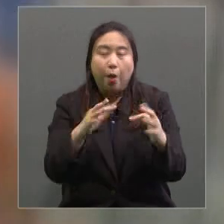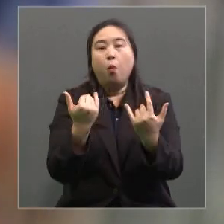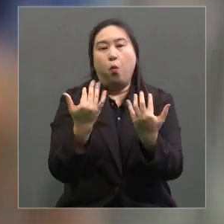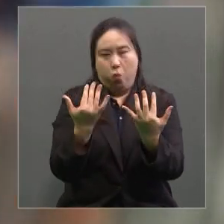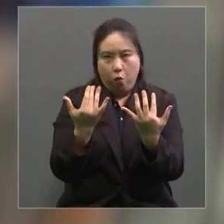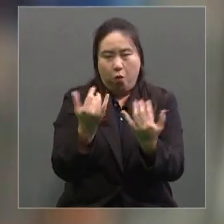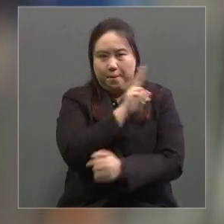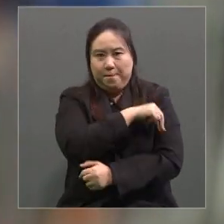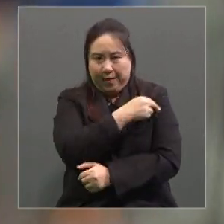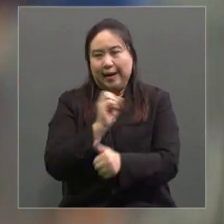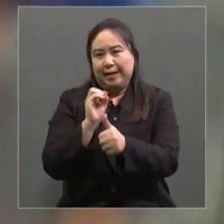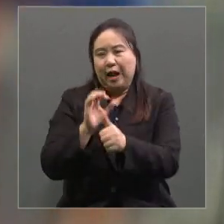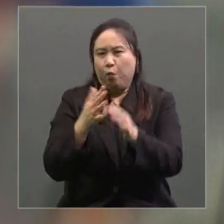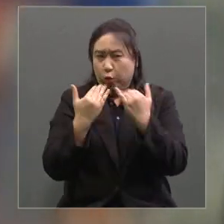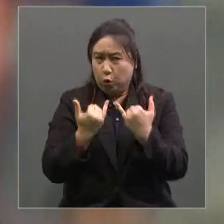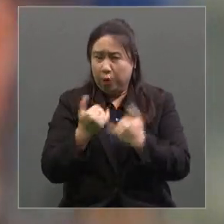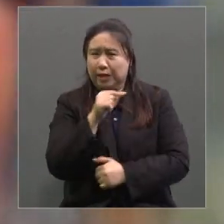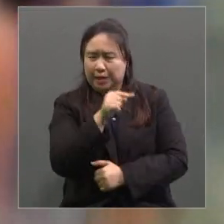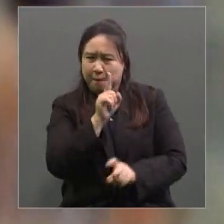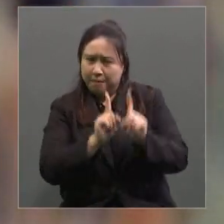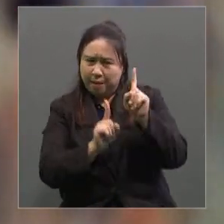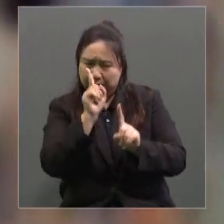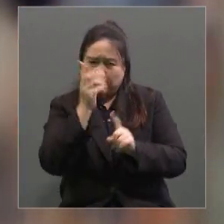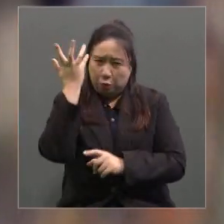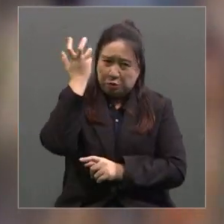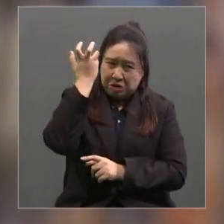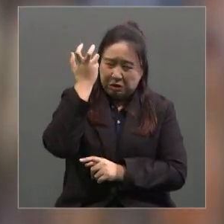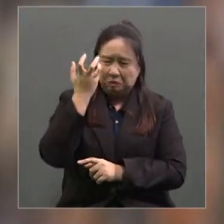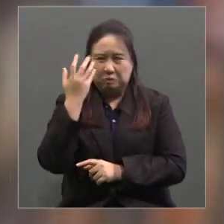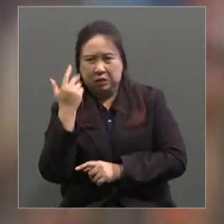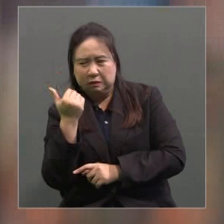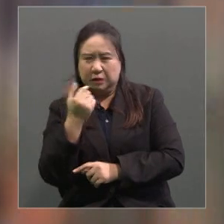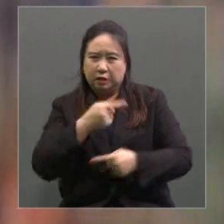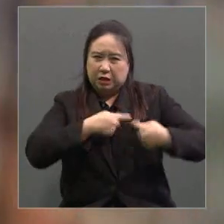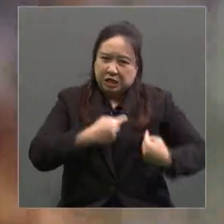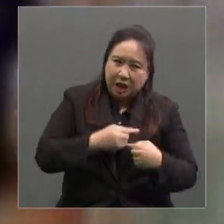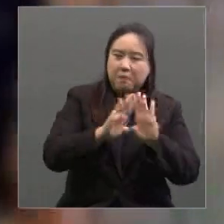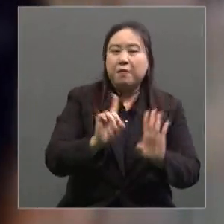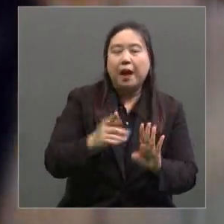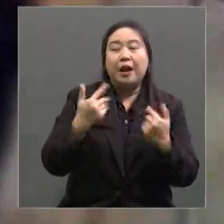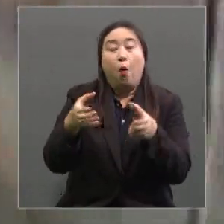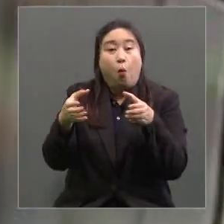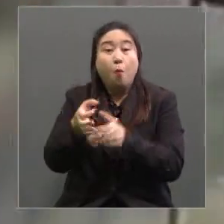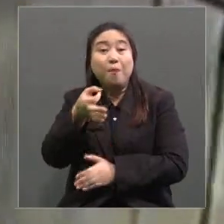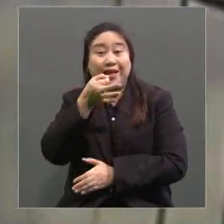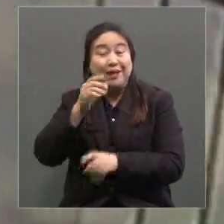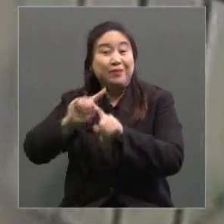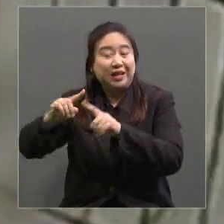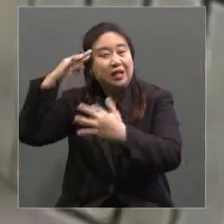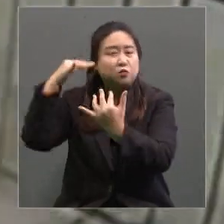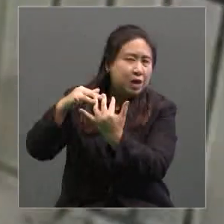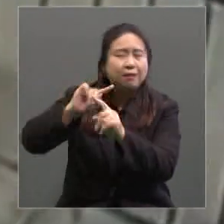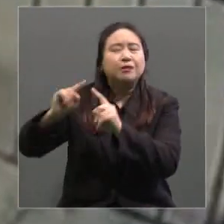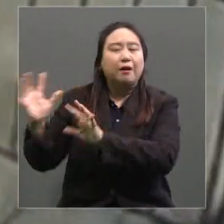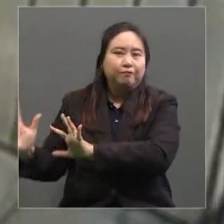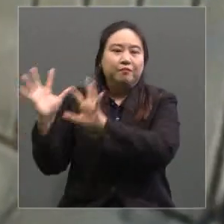พทย์อีกทีว่าน้องเนี่ยสภาพจิตใจเป็นแบบไหนหลังจากนั้นก็จะมีการพิจารณาเรื่องของทีมสหวิชาชีพที่จะเข้าไปสอบ